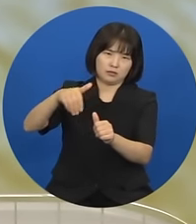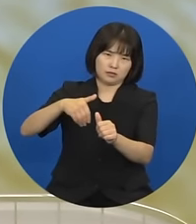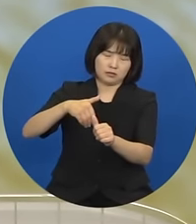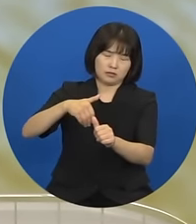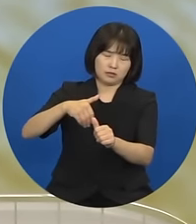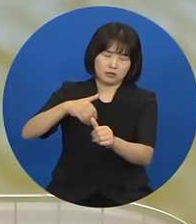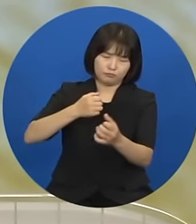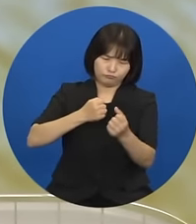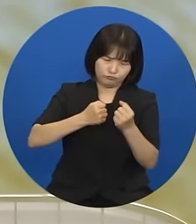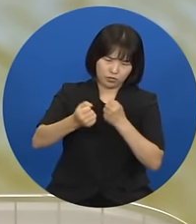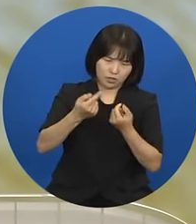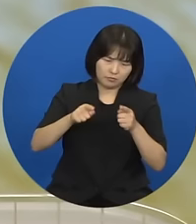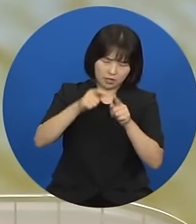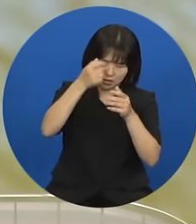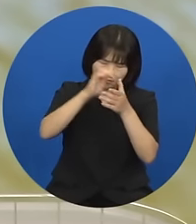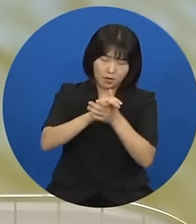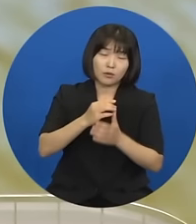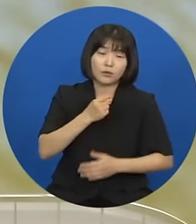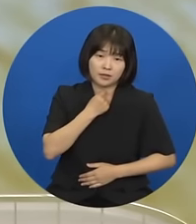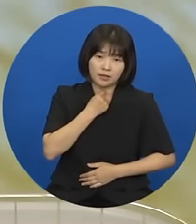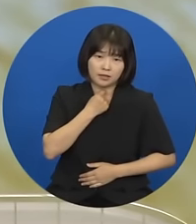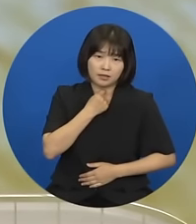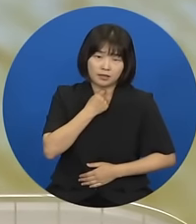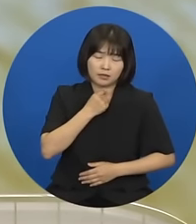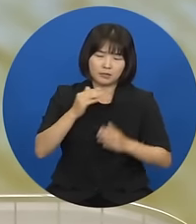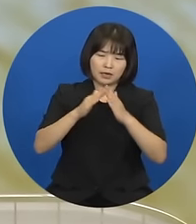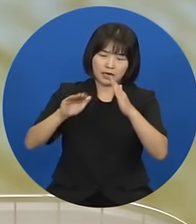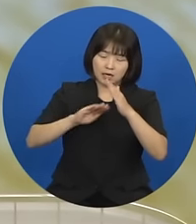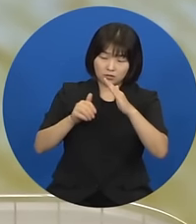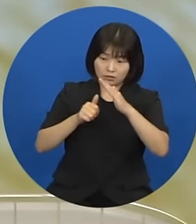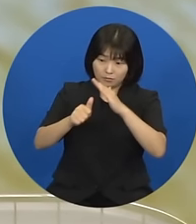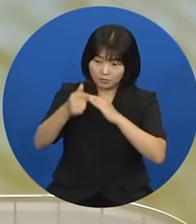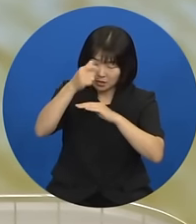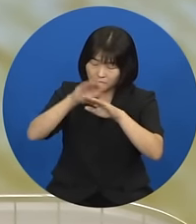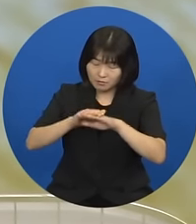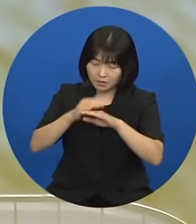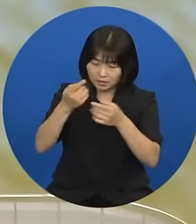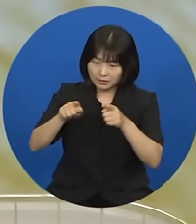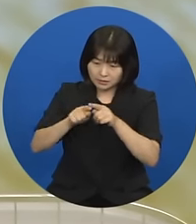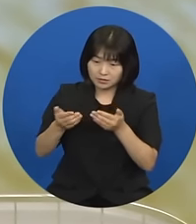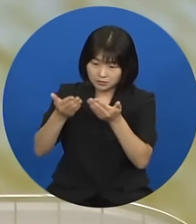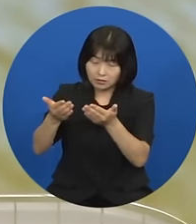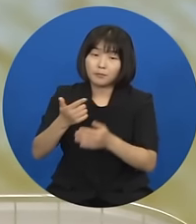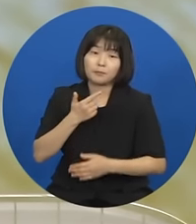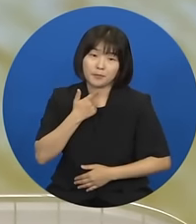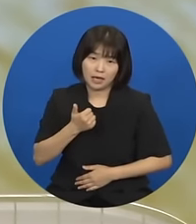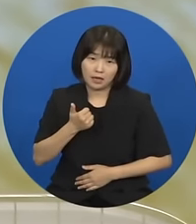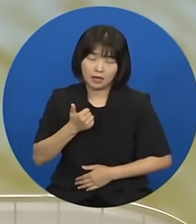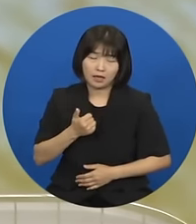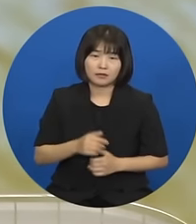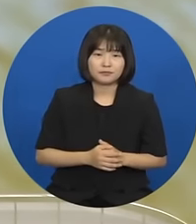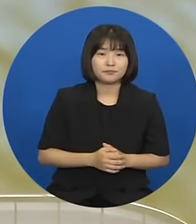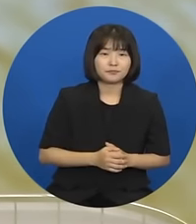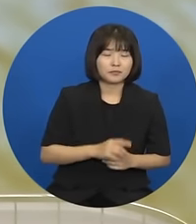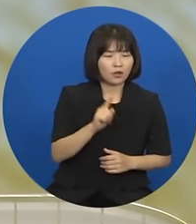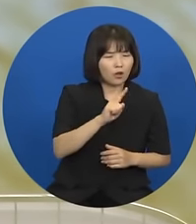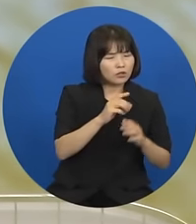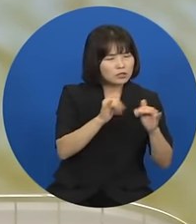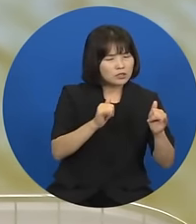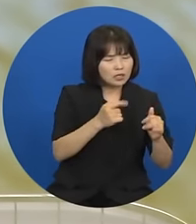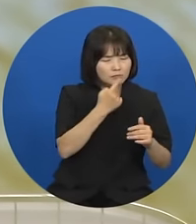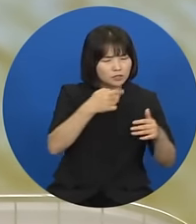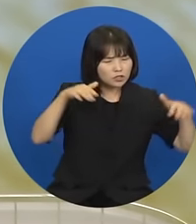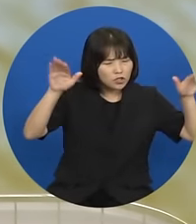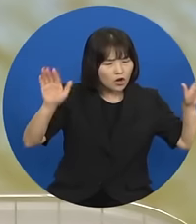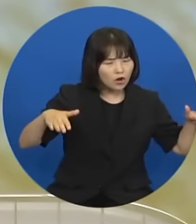그럼에도 함께 예배하기 원하셔서 가정에 방문하여 예배를 드리기도 했고 너무나 천사 같은 믿음으로